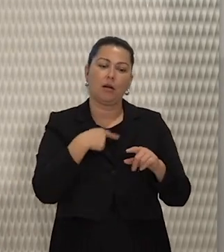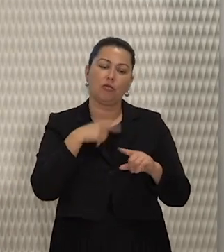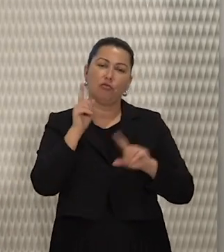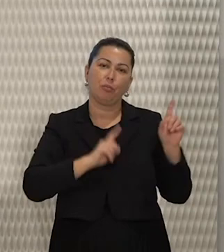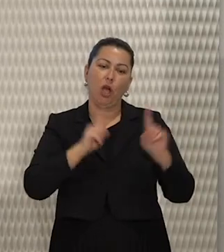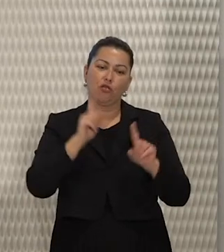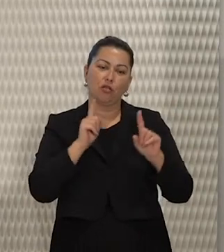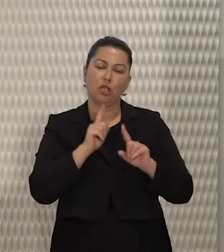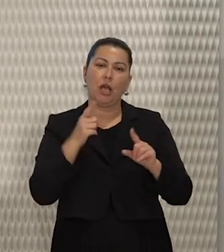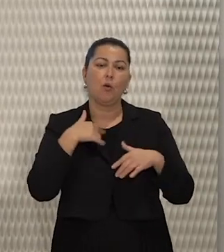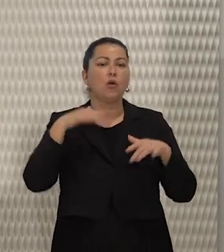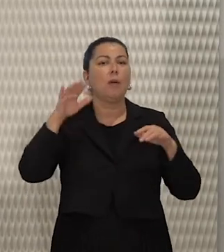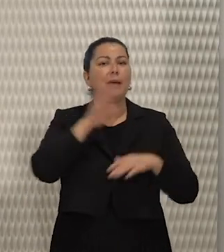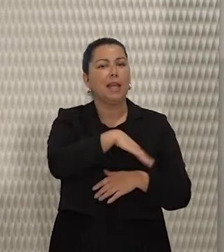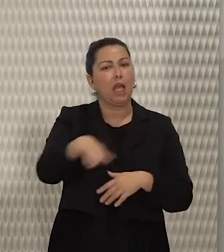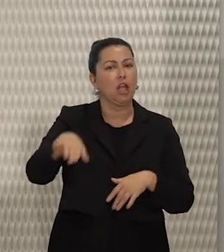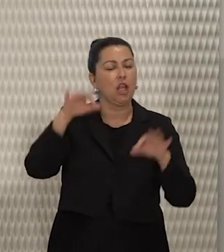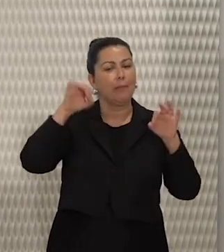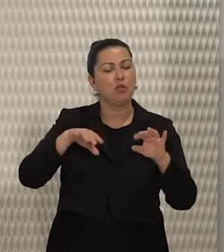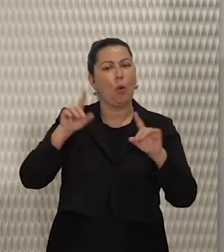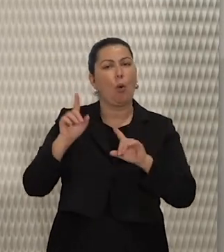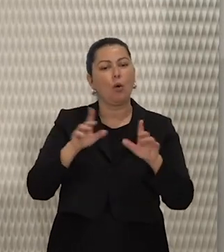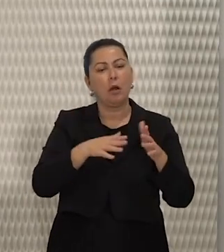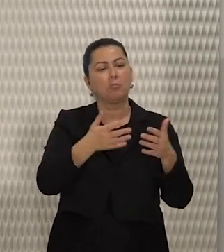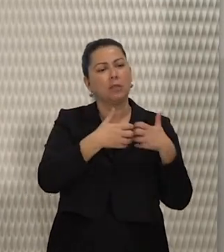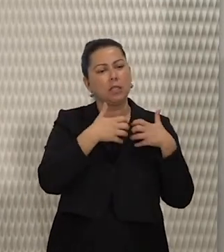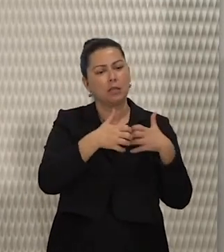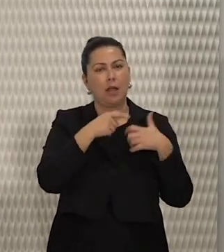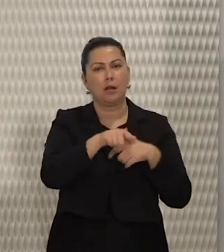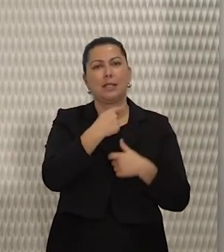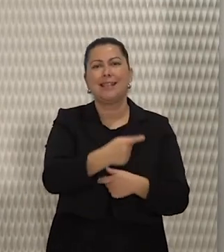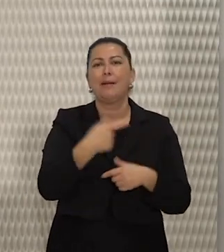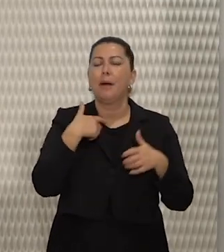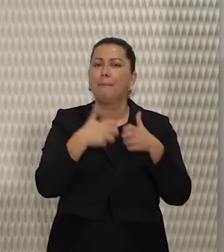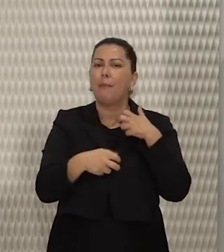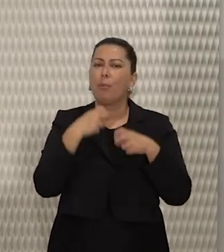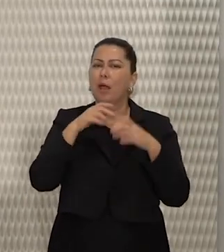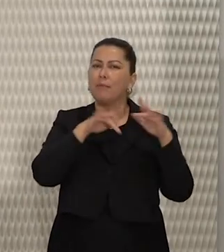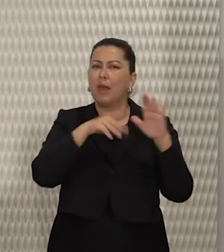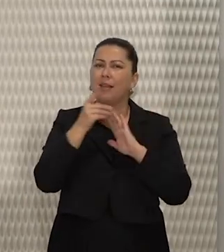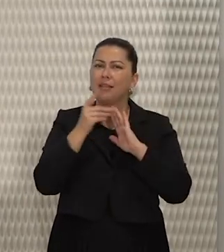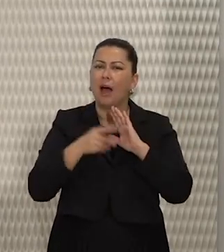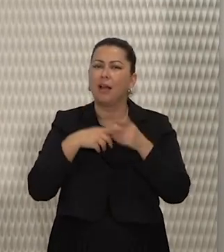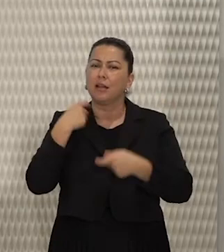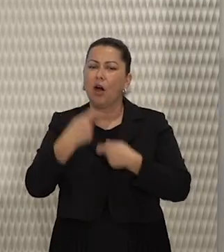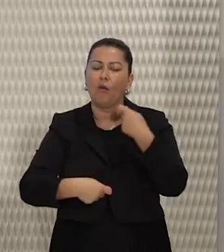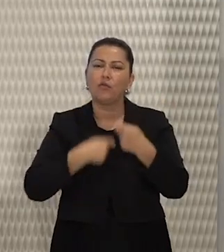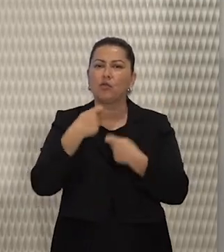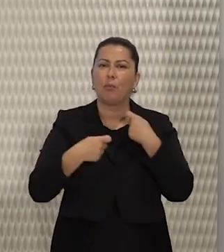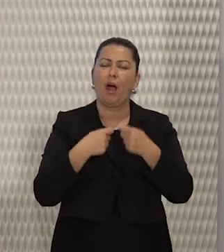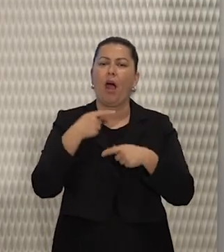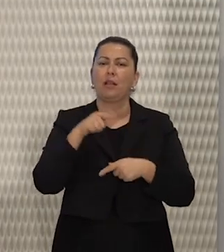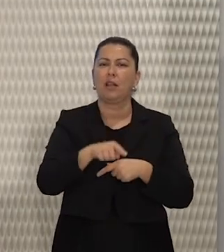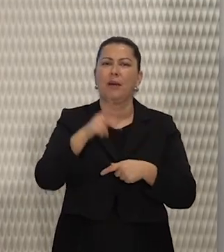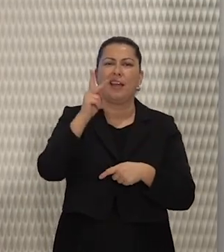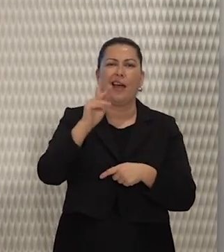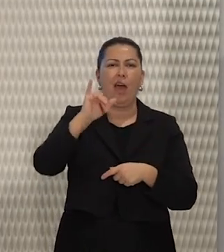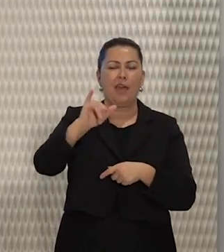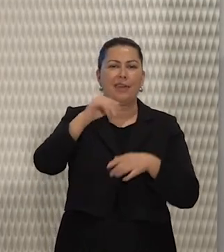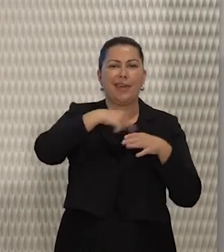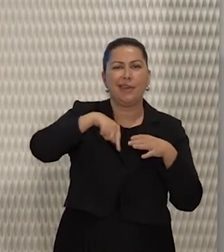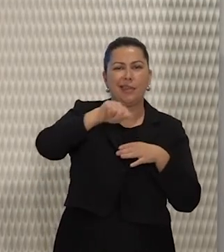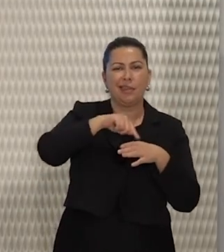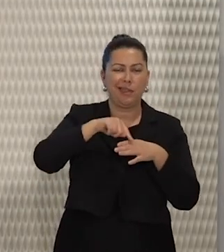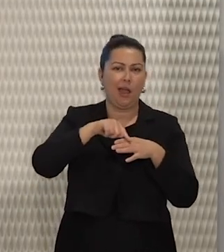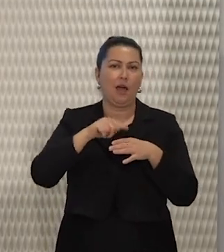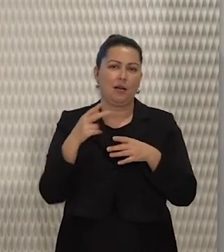gegangen bin mit unseren Söhnen. Ich habe erzählt, dass wir ein Problem haben, Daten aufzubereiten in diesem KI-internen